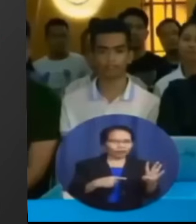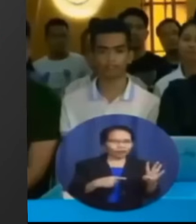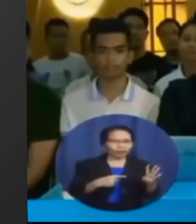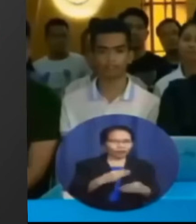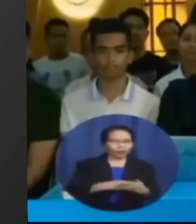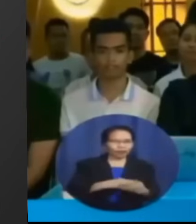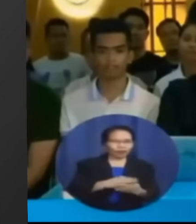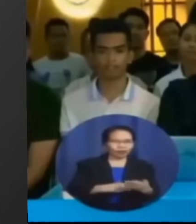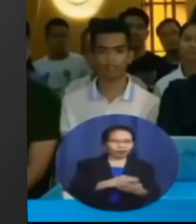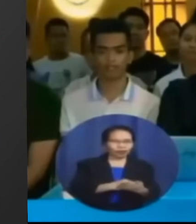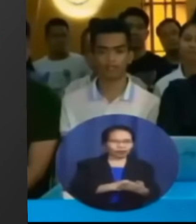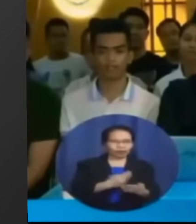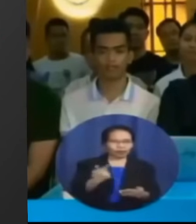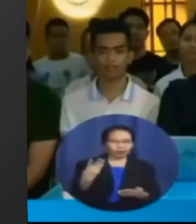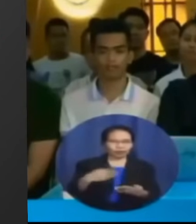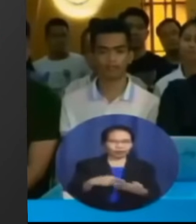ng Mateo.